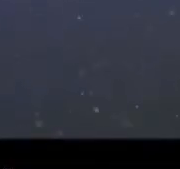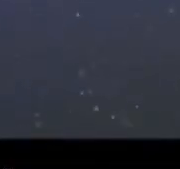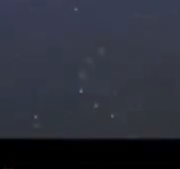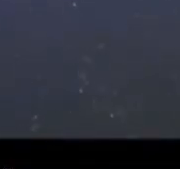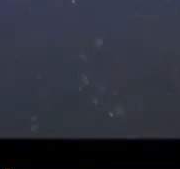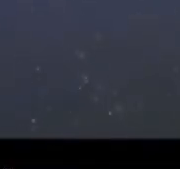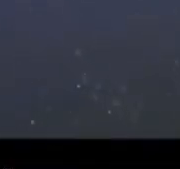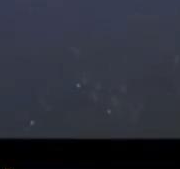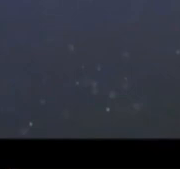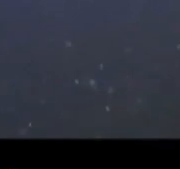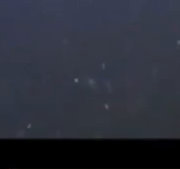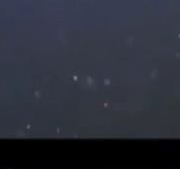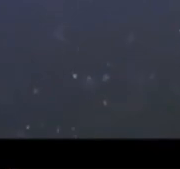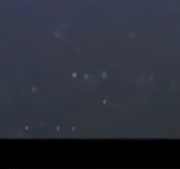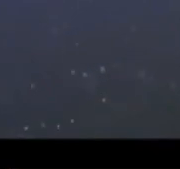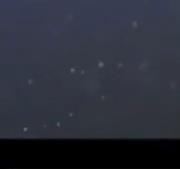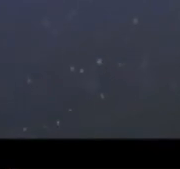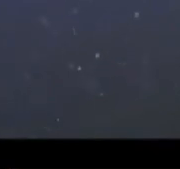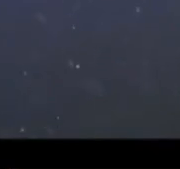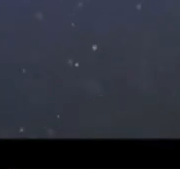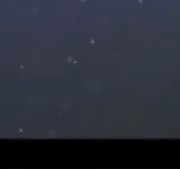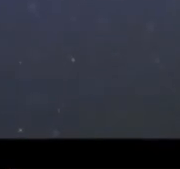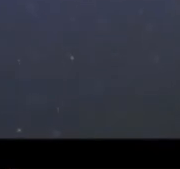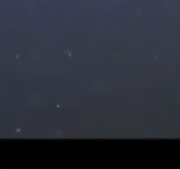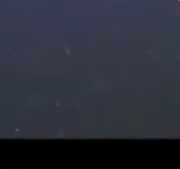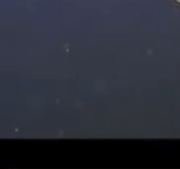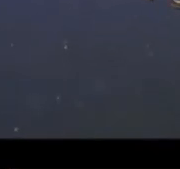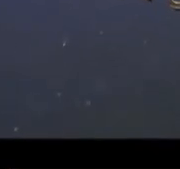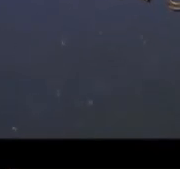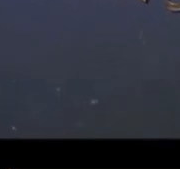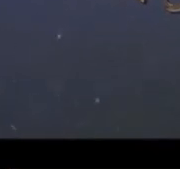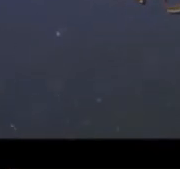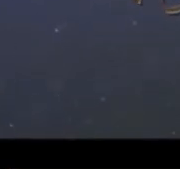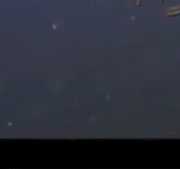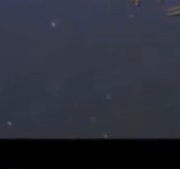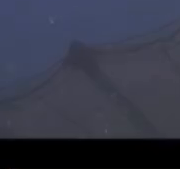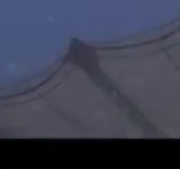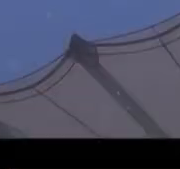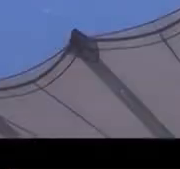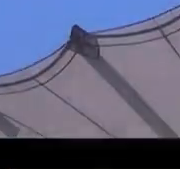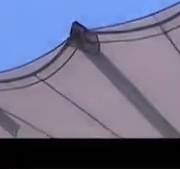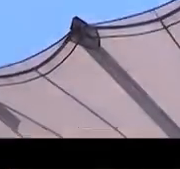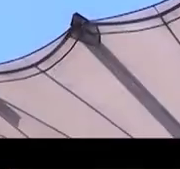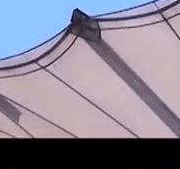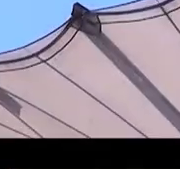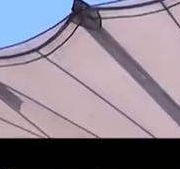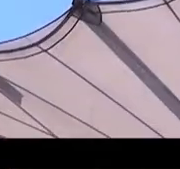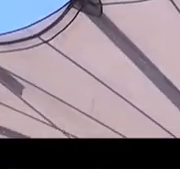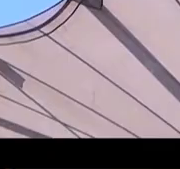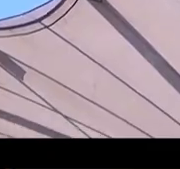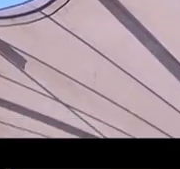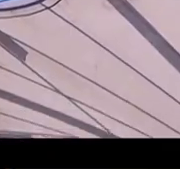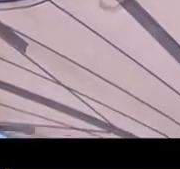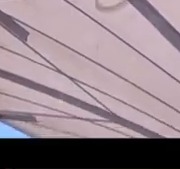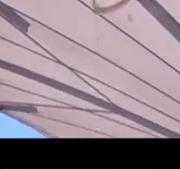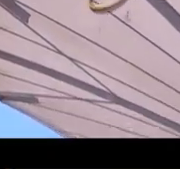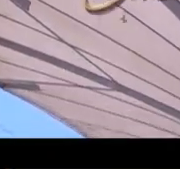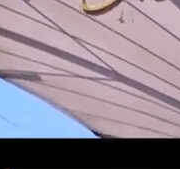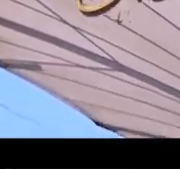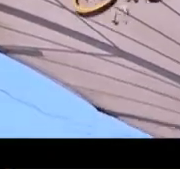عامره اللهم اجعل هذا البلد امنا وسائر بلادنا وارزق اهله من